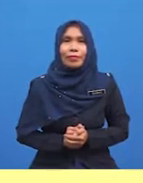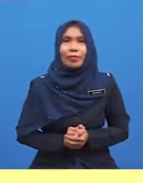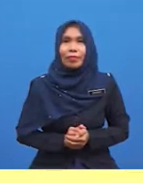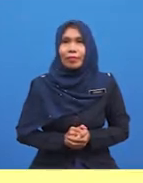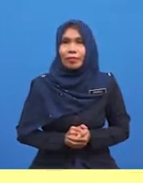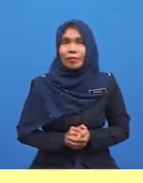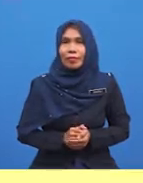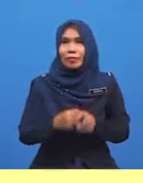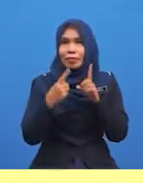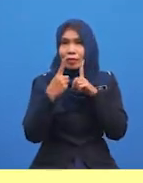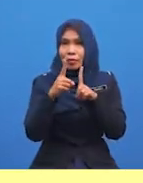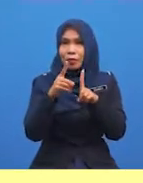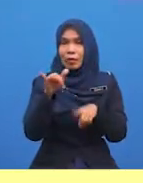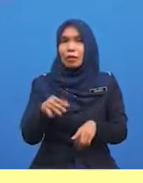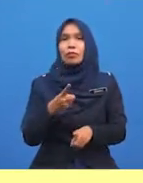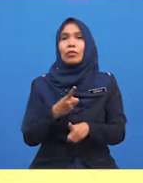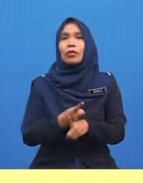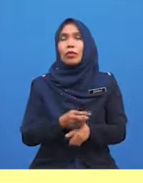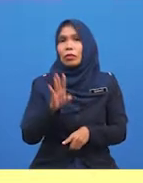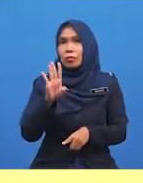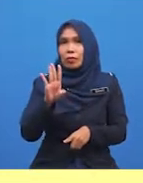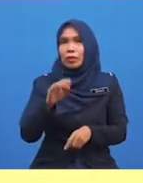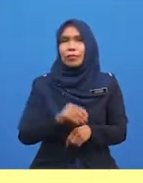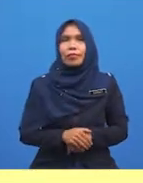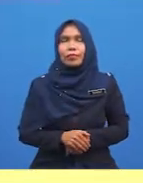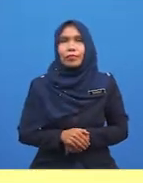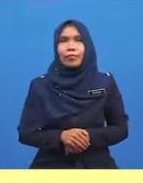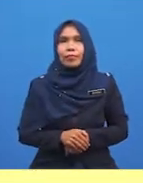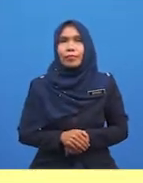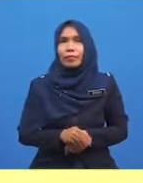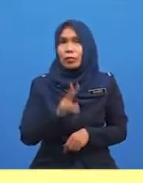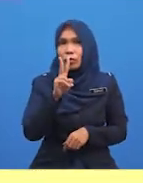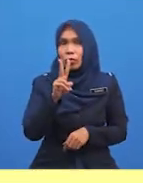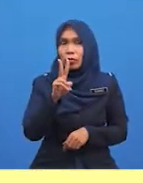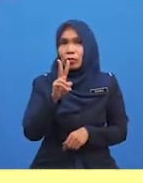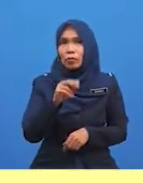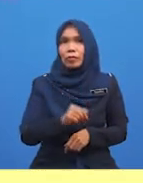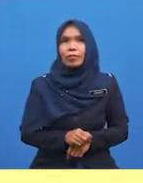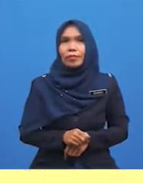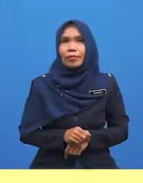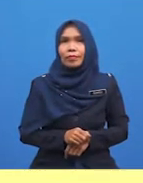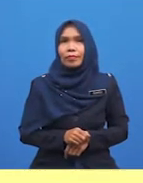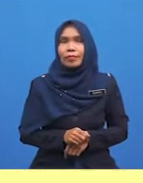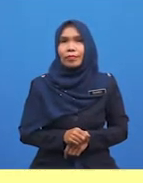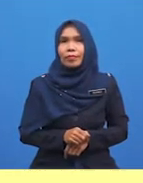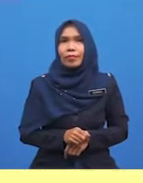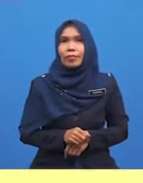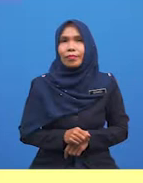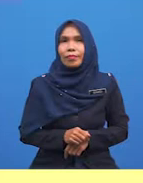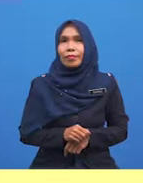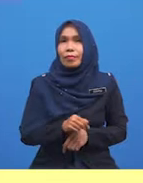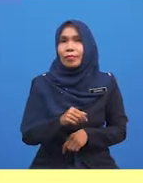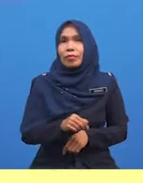Ya, jawapan yang tepat ialah B, iaitu 2. Orang yang sama tidak terlibat